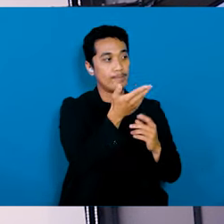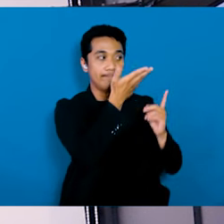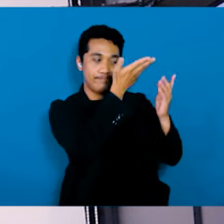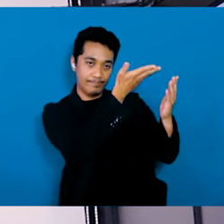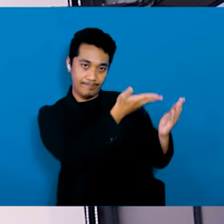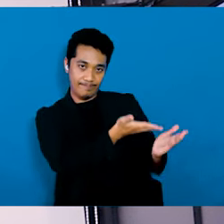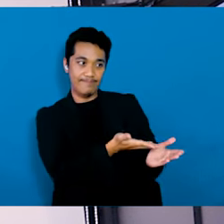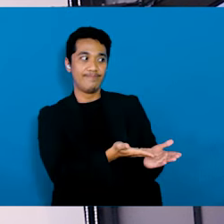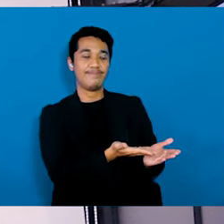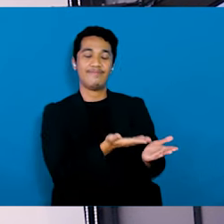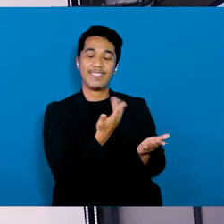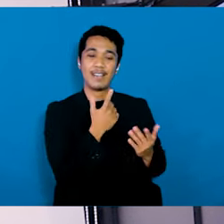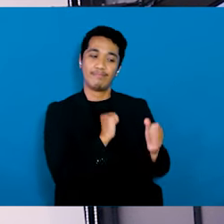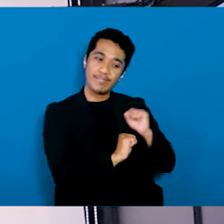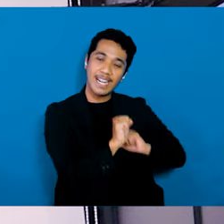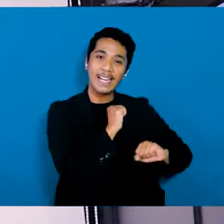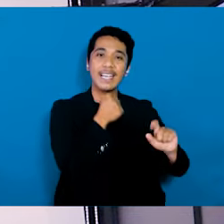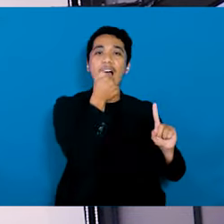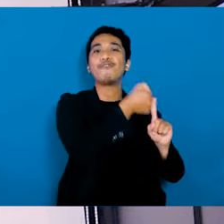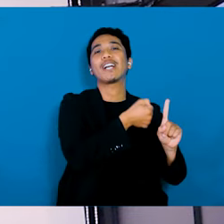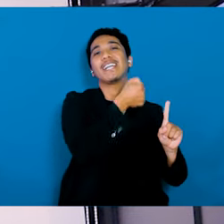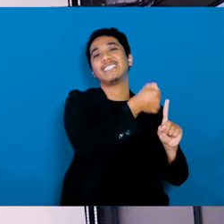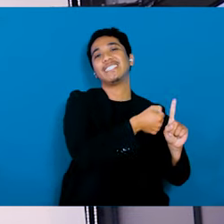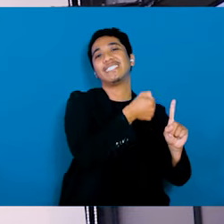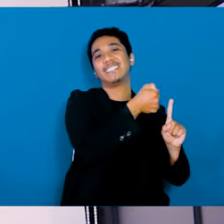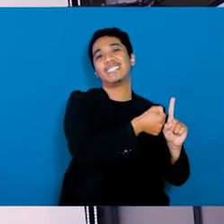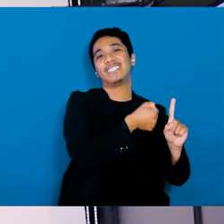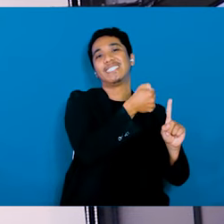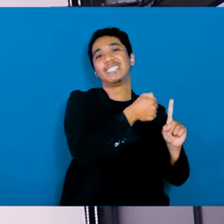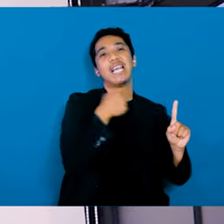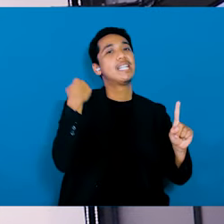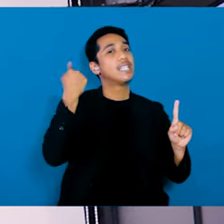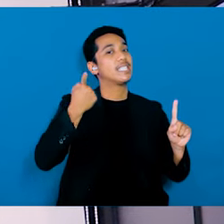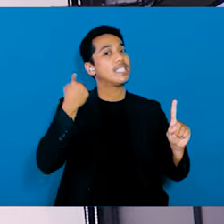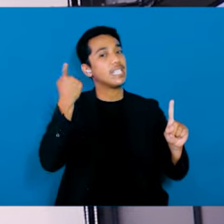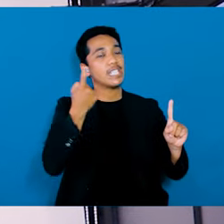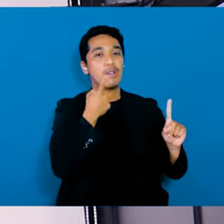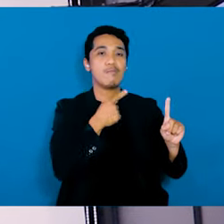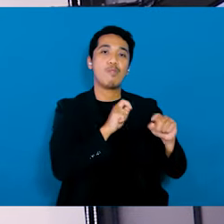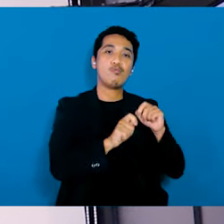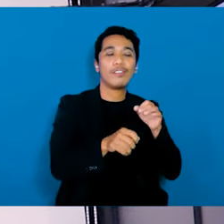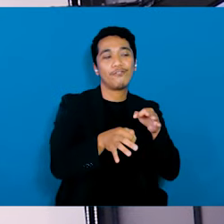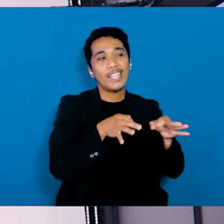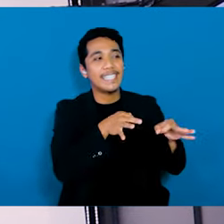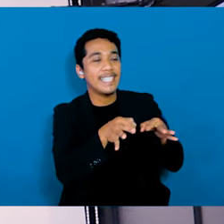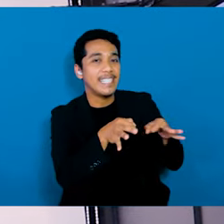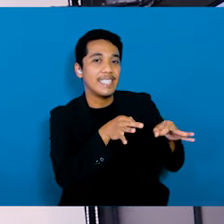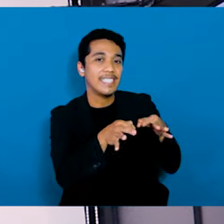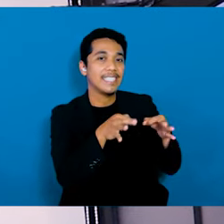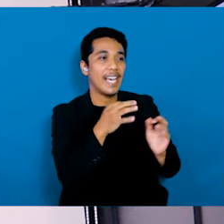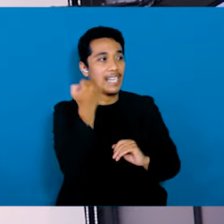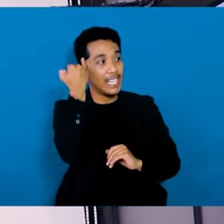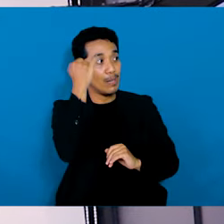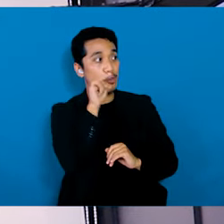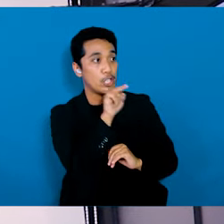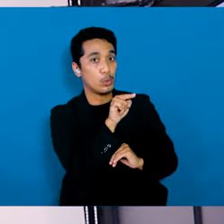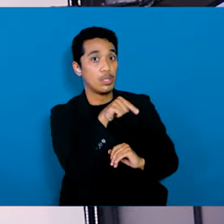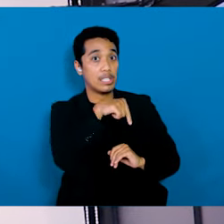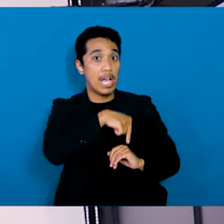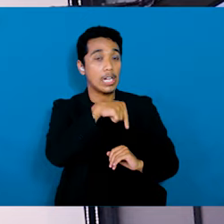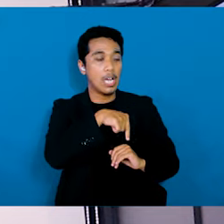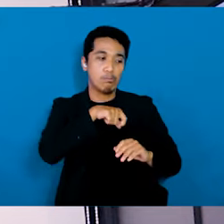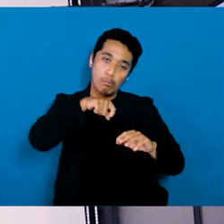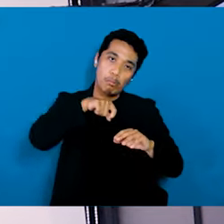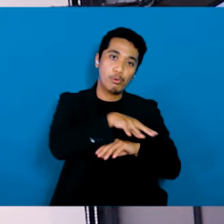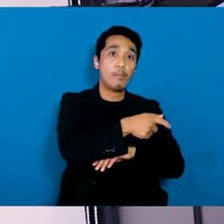Mbak Ipung yang sekarang bergerak di advokasi, yang sering juga harus memfasilitasi begitu, ilmu itu malah sekarang